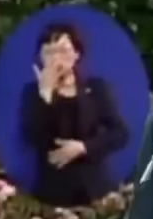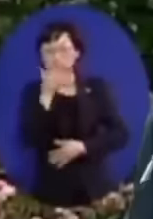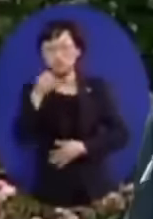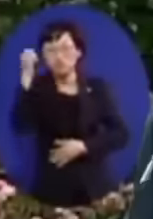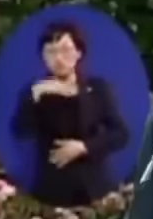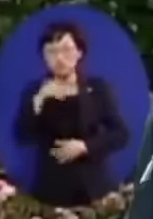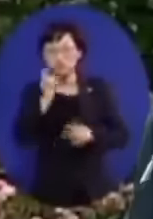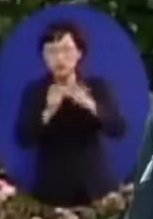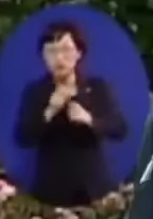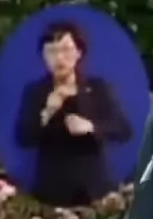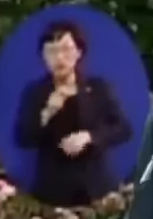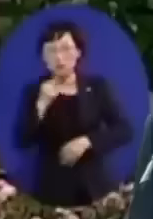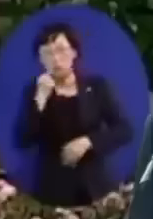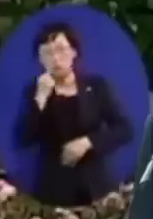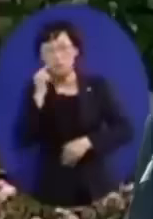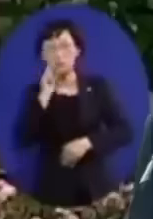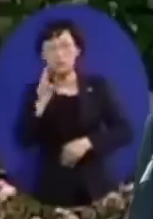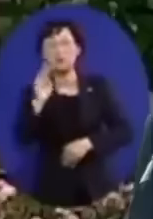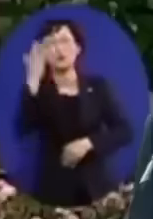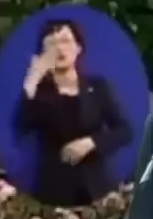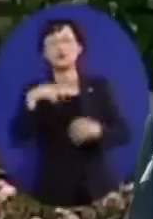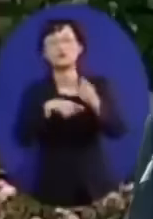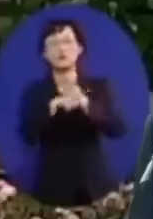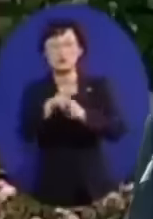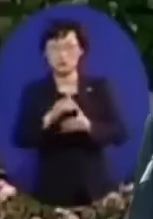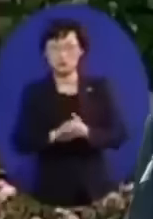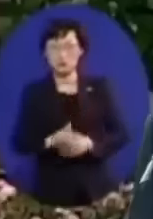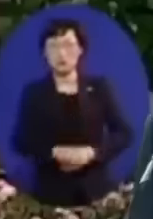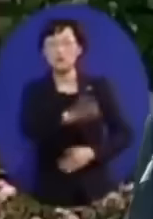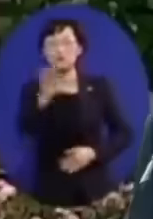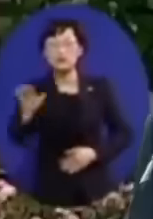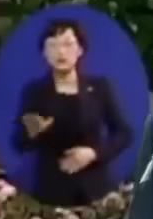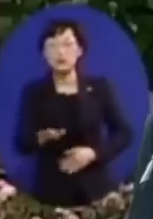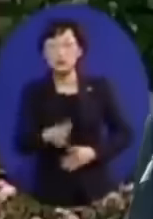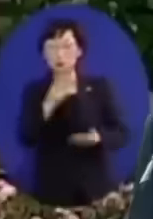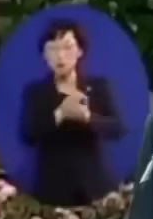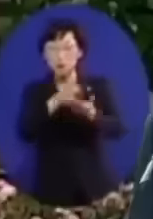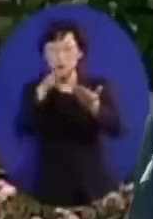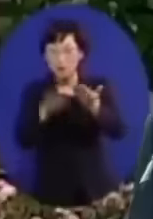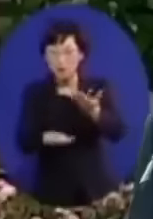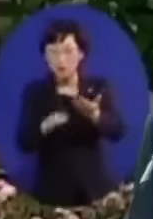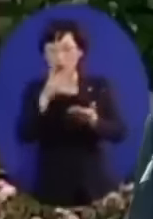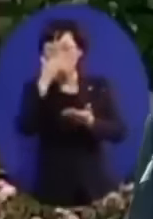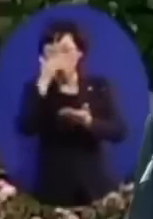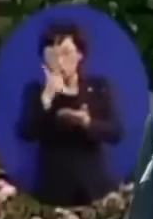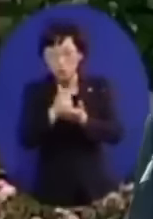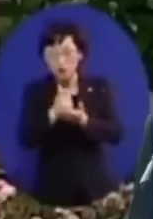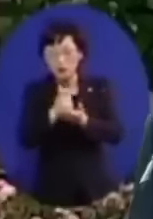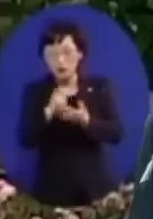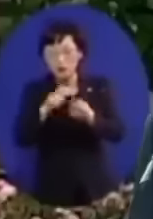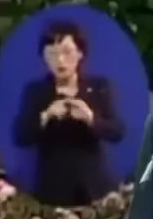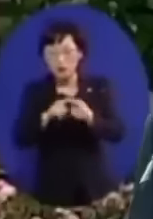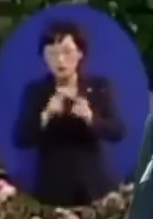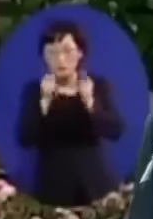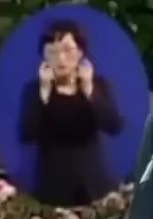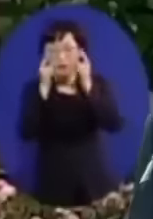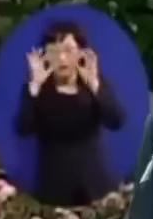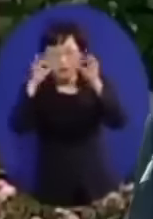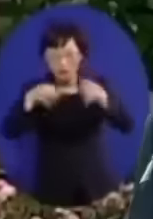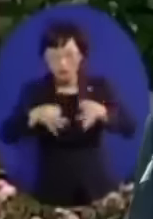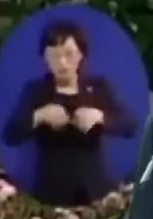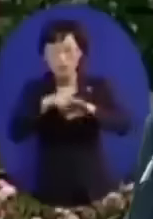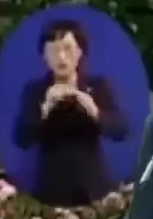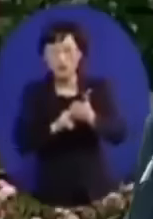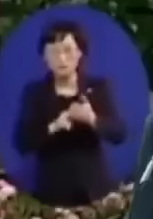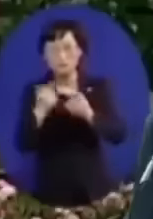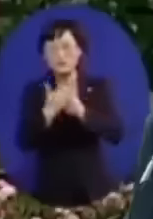되는 것을 말하는 것입니다. 우리는 율법 아래 죄인임을 알고 마음으로 은혜를 구해야 하는 것입니다. 그럴 때